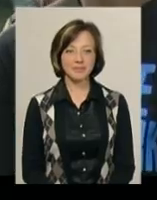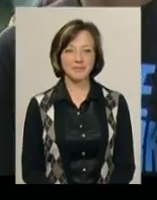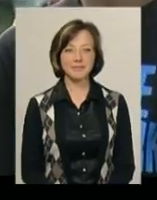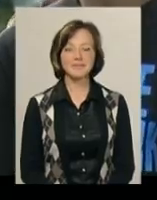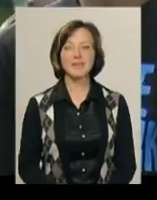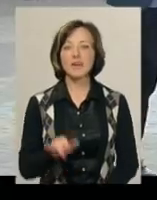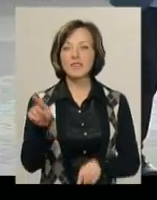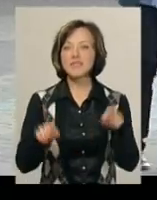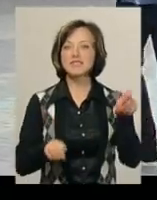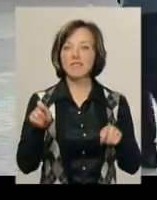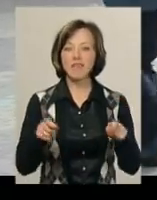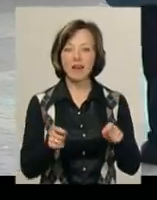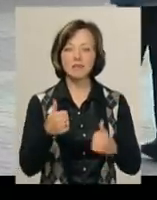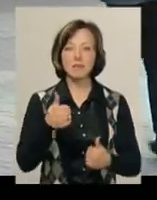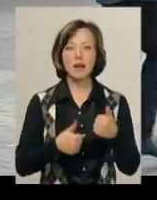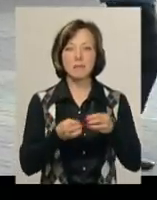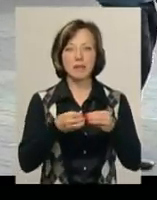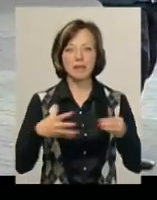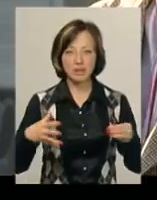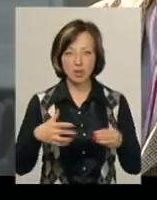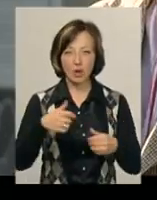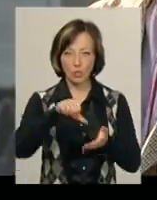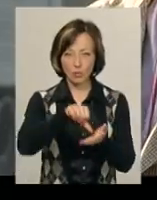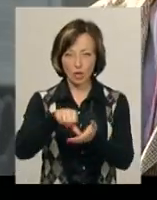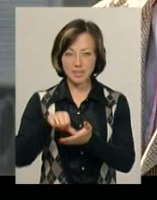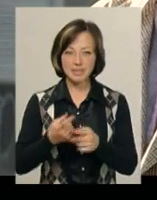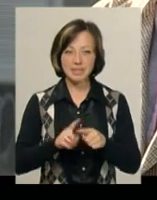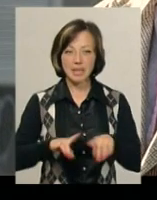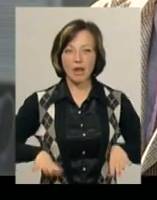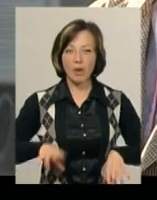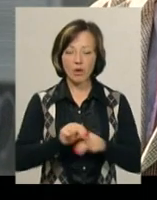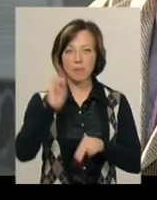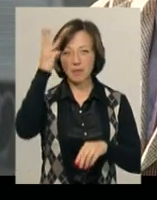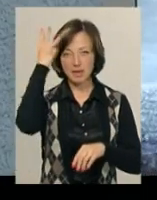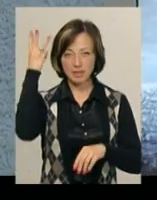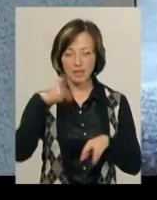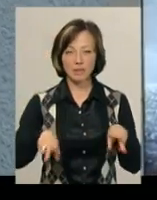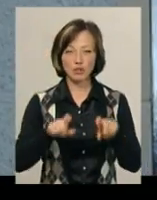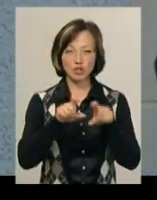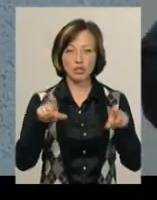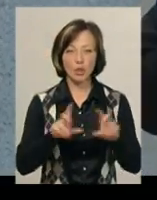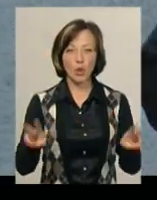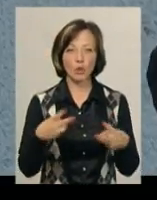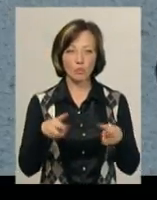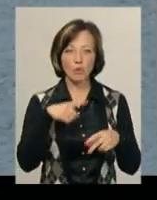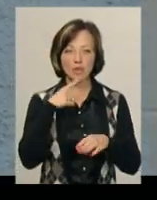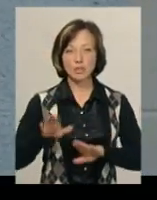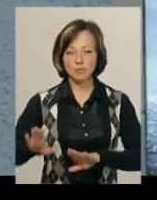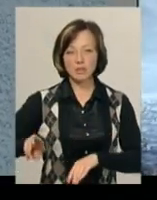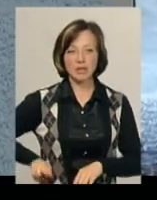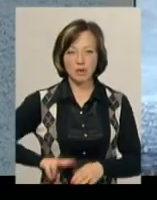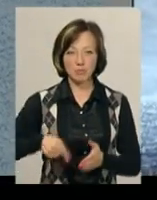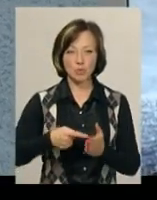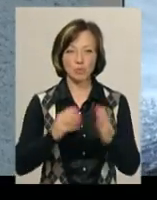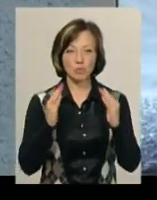У фестивалі «Нестримний потік» змагатимуться 15 конкурсантів. Це хореографи хмельницьких танцювальних шкіл та клубів, каже заступник директора